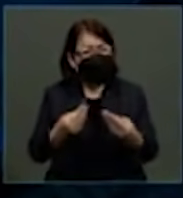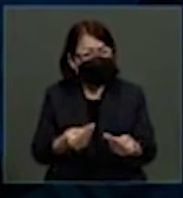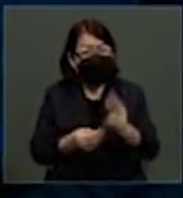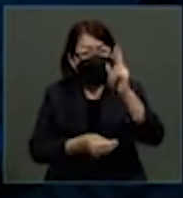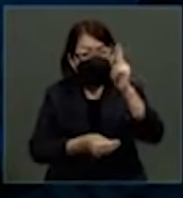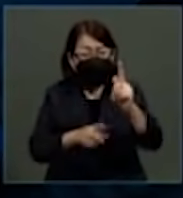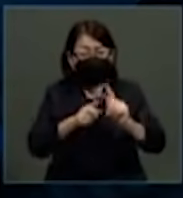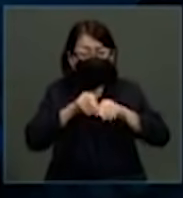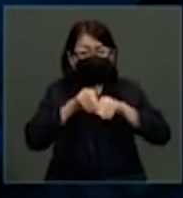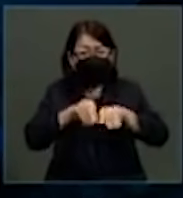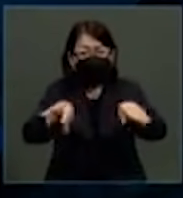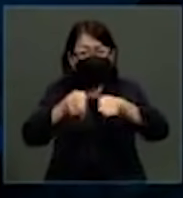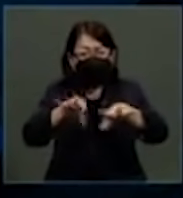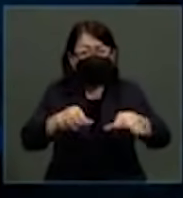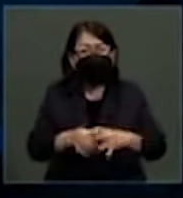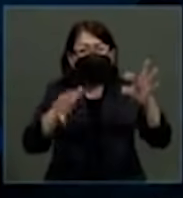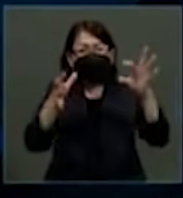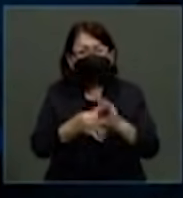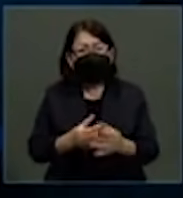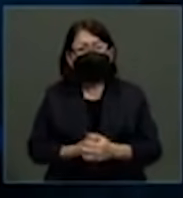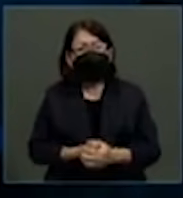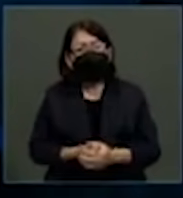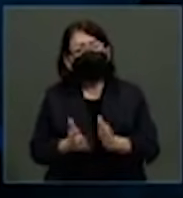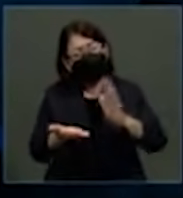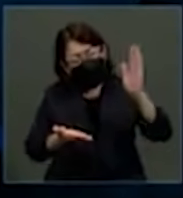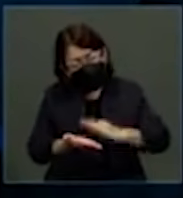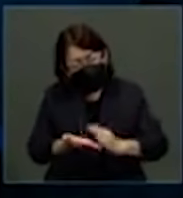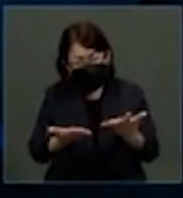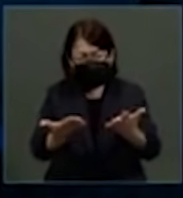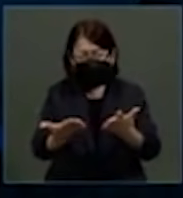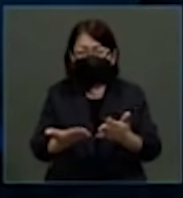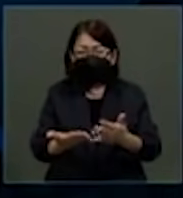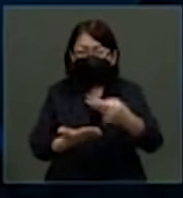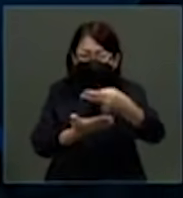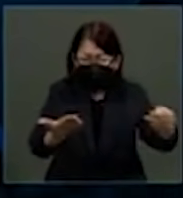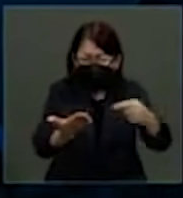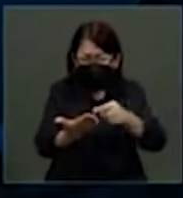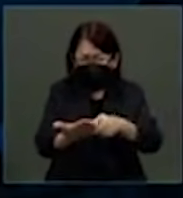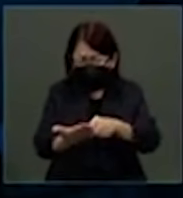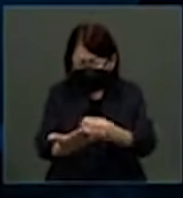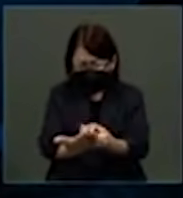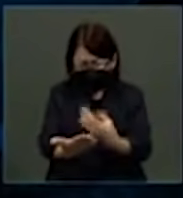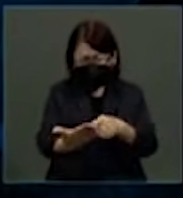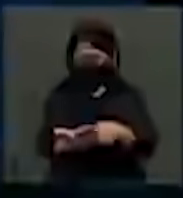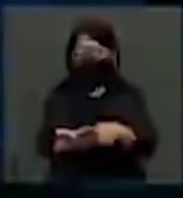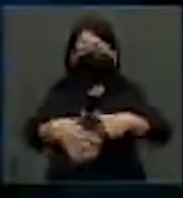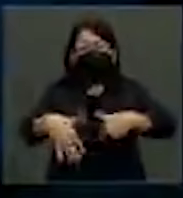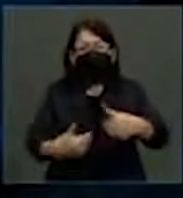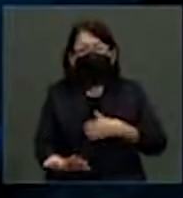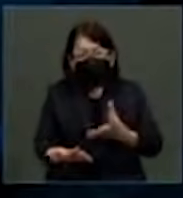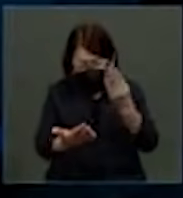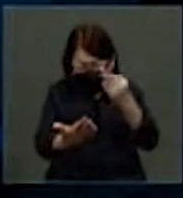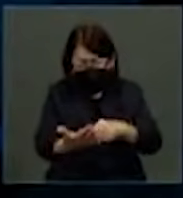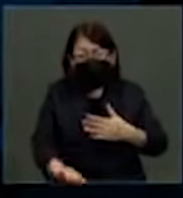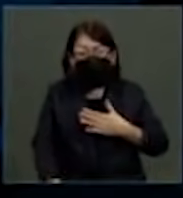การณ์ฉุกเฉินในการเสนอข่าวหรือการทำให้แพร่หลายซึ่งหนังสือสิ่งพิมพ์